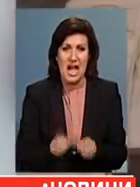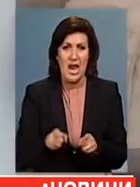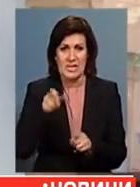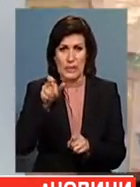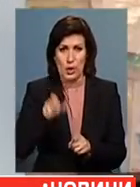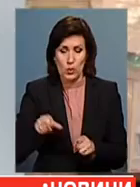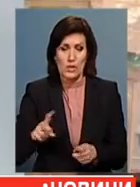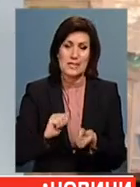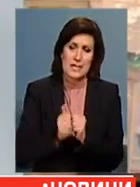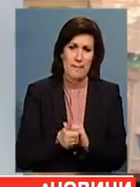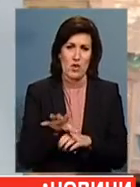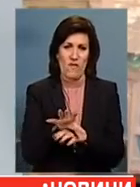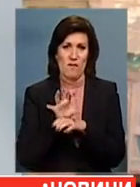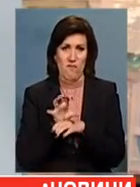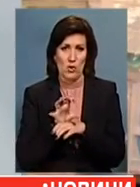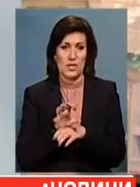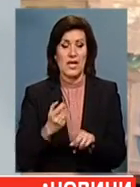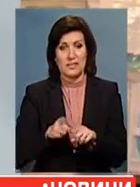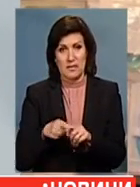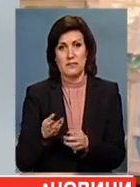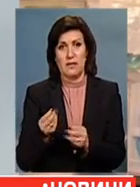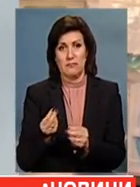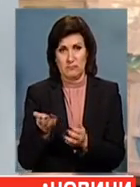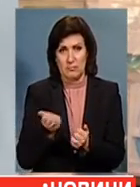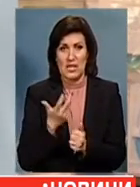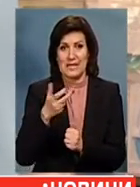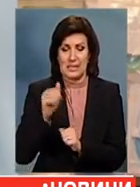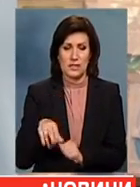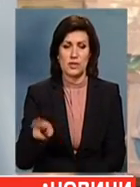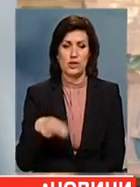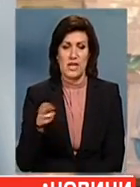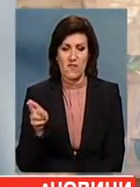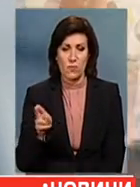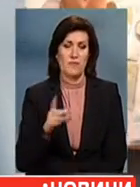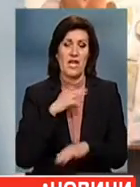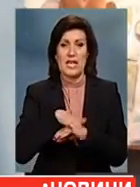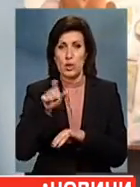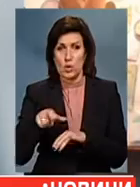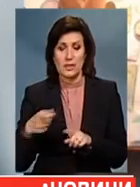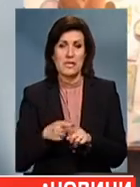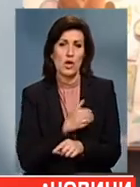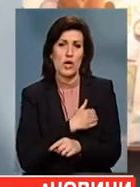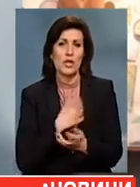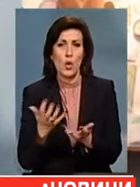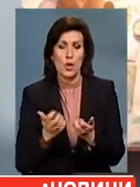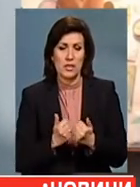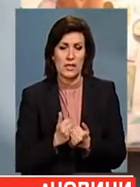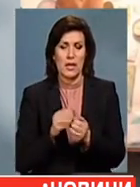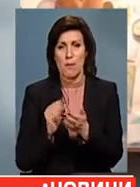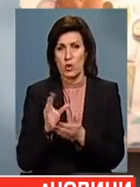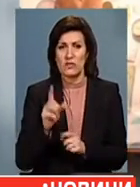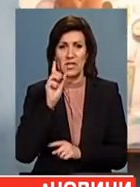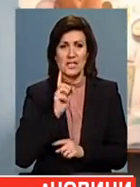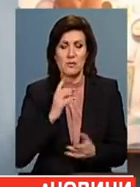людей, лише замінювали фото. За це брали до 3000 євро. Іноземцям, котрі хотіли отримати посвідку